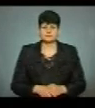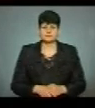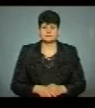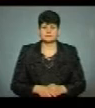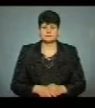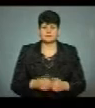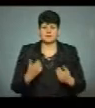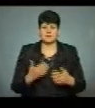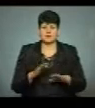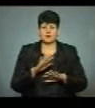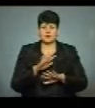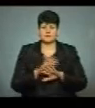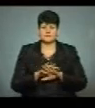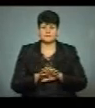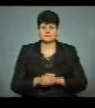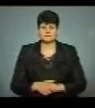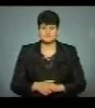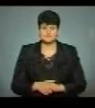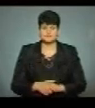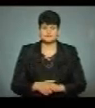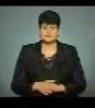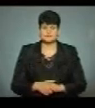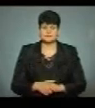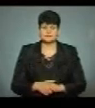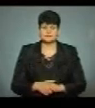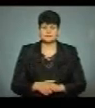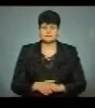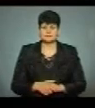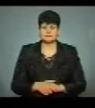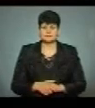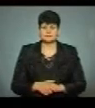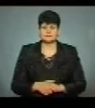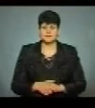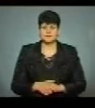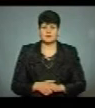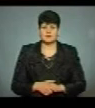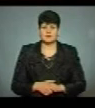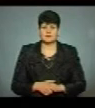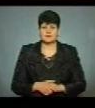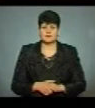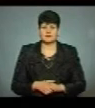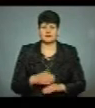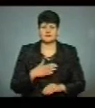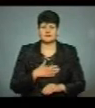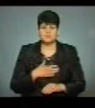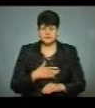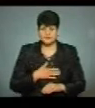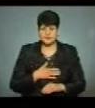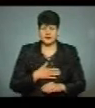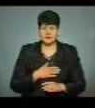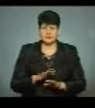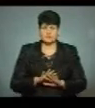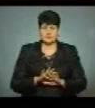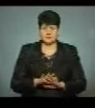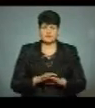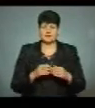Ми складаємо руки в ось таке положення, замок. Так, правильно. І ставимо в цю ділянку. Лікті у нас повинні бути прямі. І